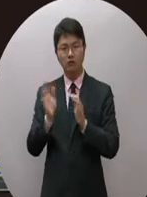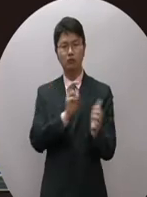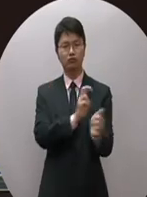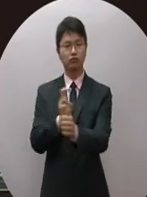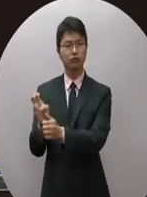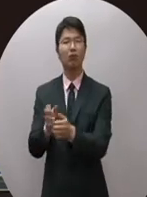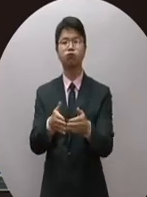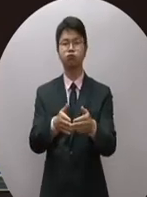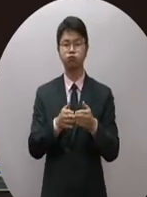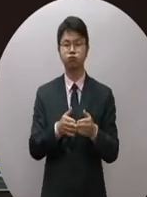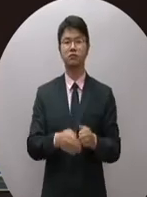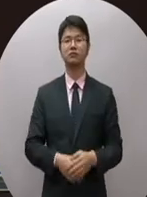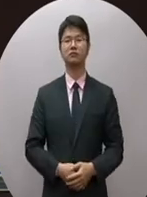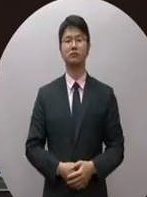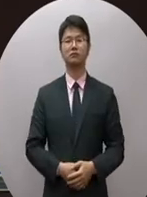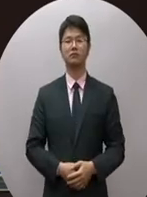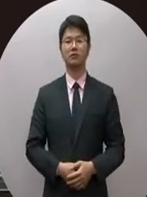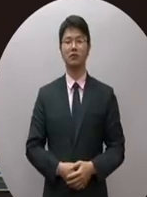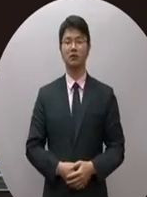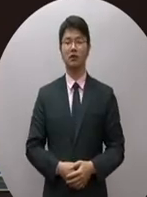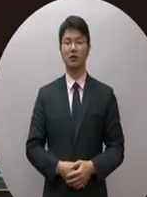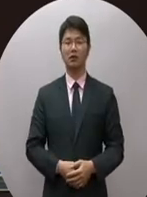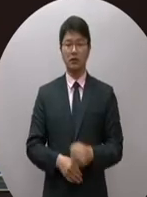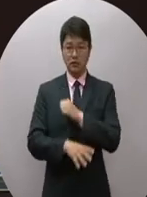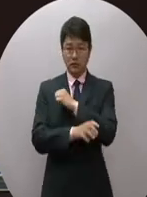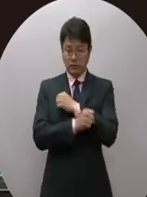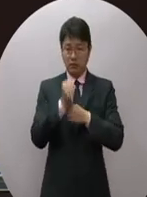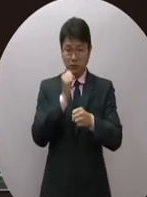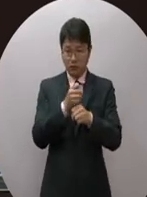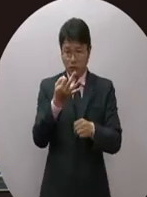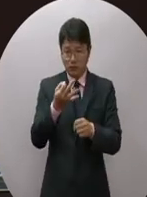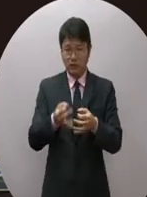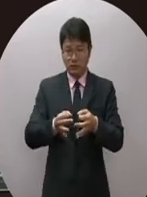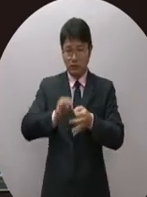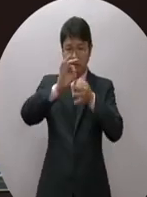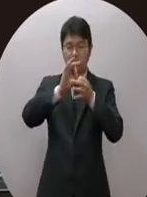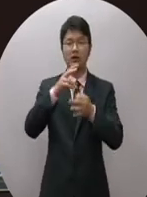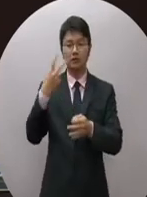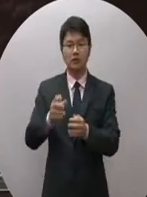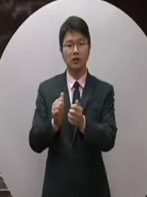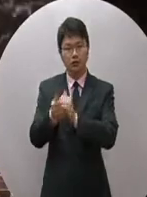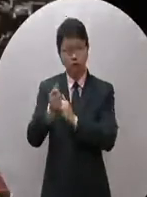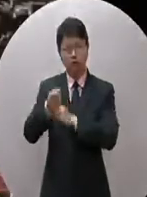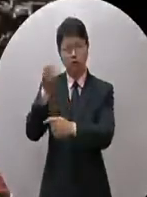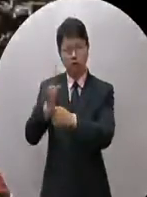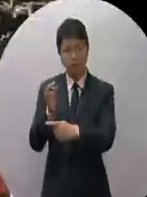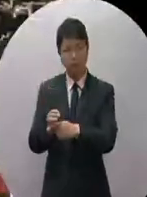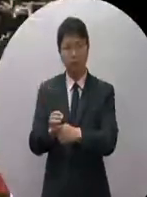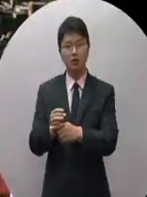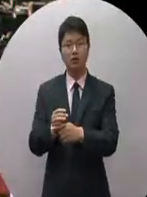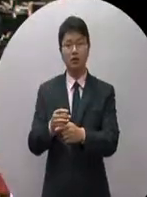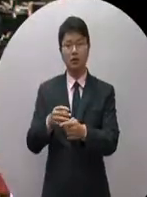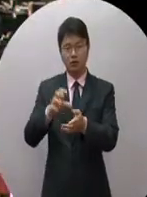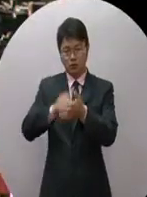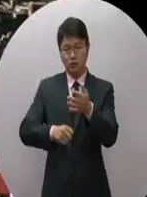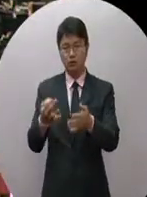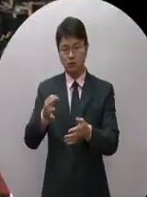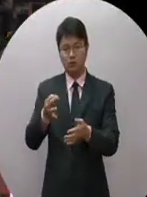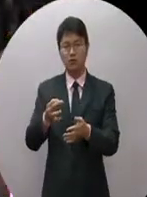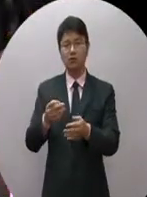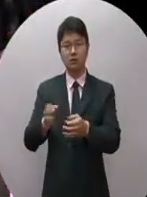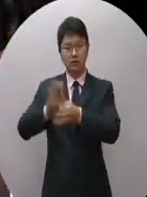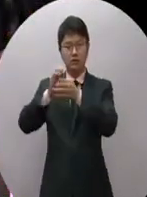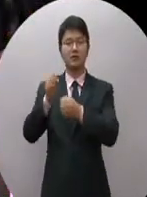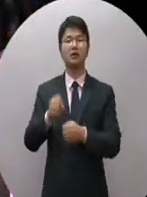顾，调升基本工资，调高综合所得税四项扣除额，减